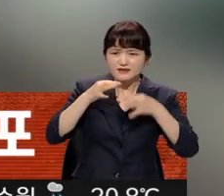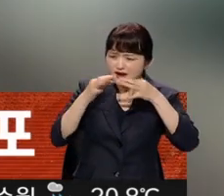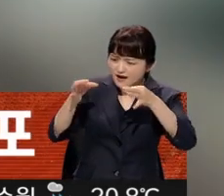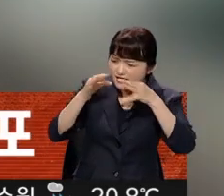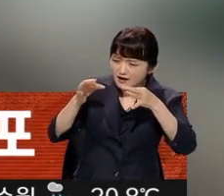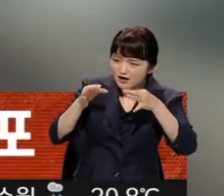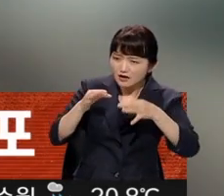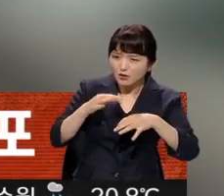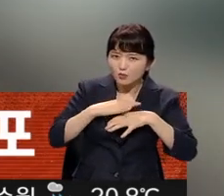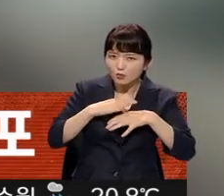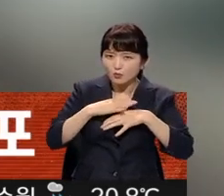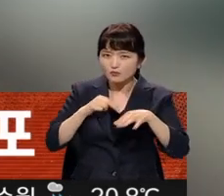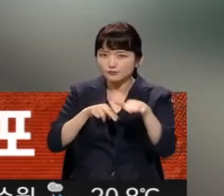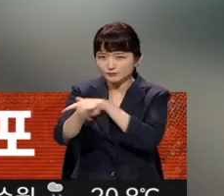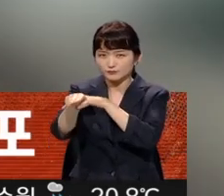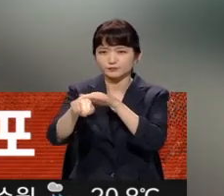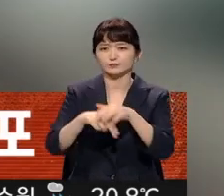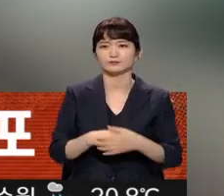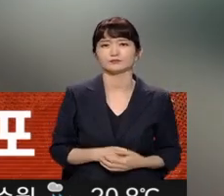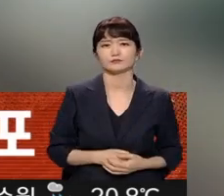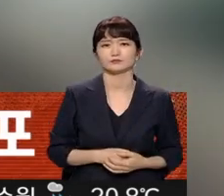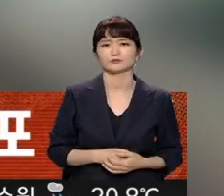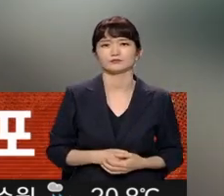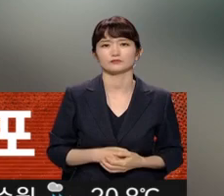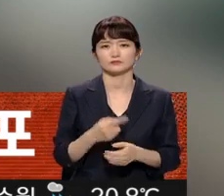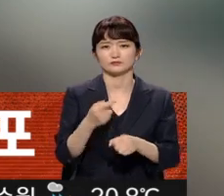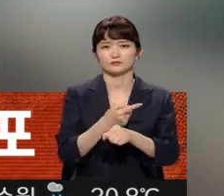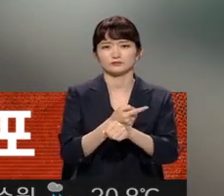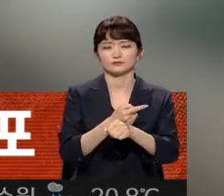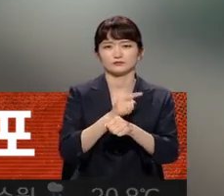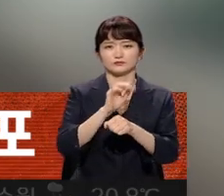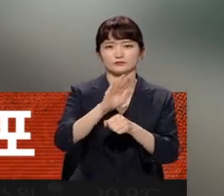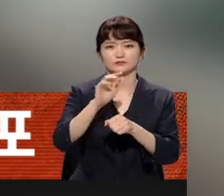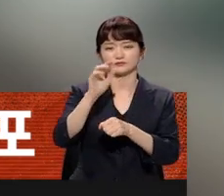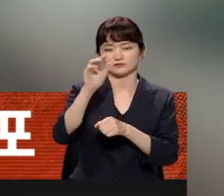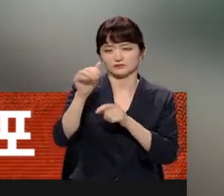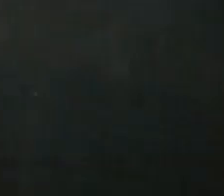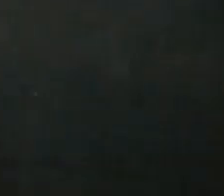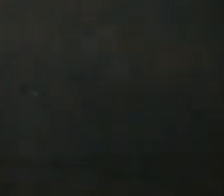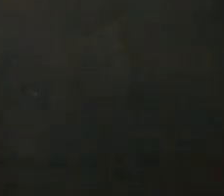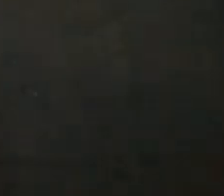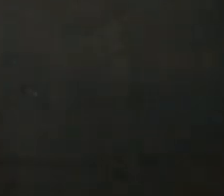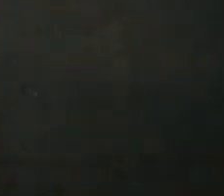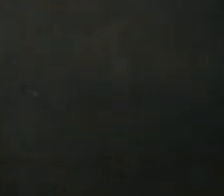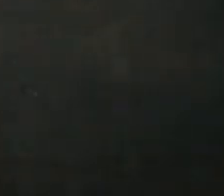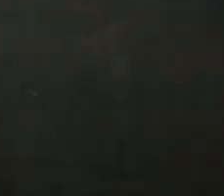겁을 먹고 도망친 거였다고 합니다. 사건 1시간 뒤에 경찰은 이 남성을 체포했습니다. 그렇군요.